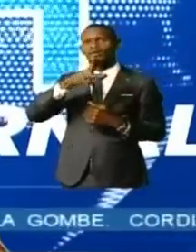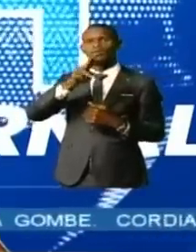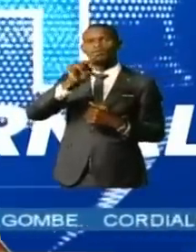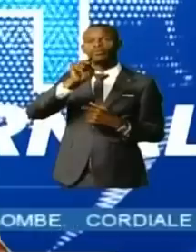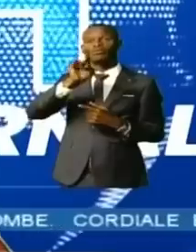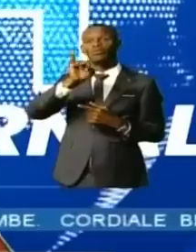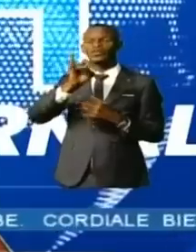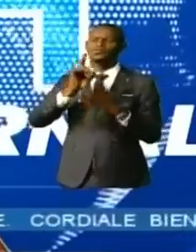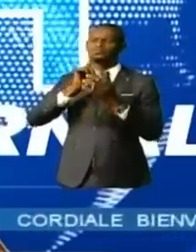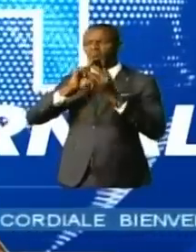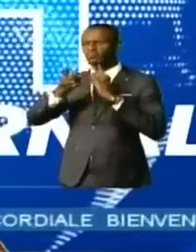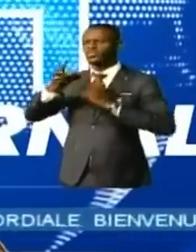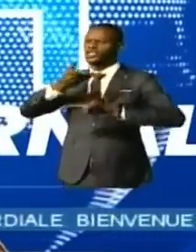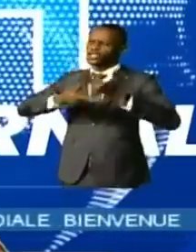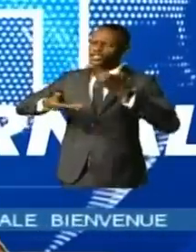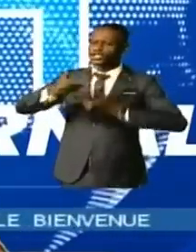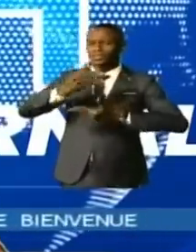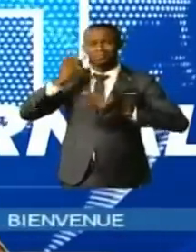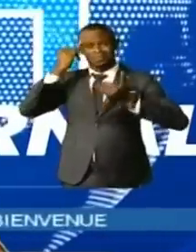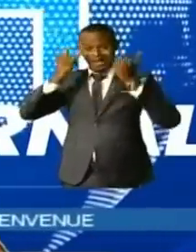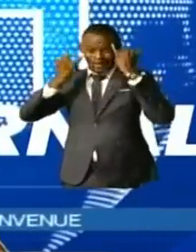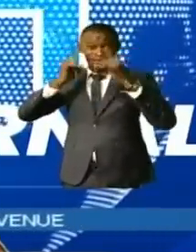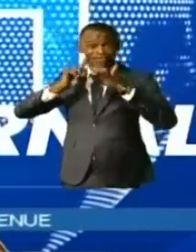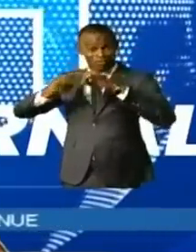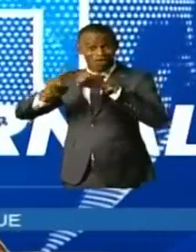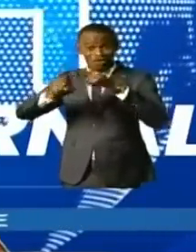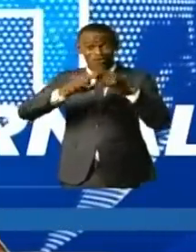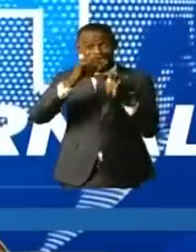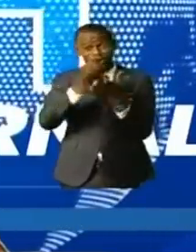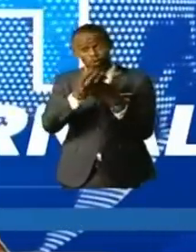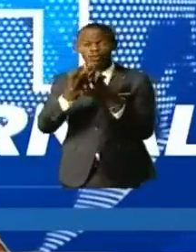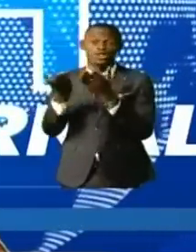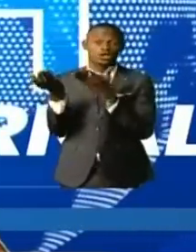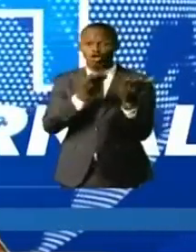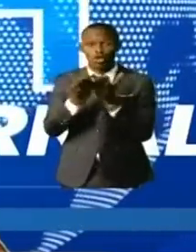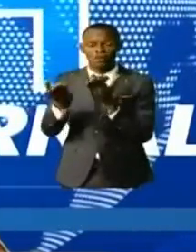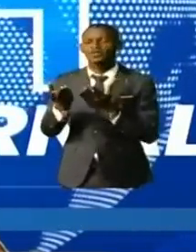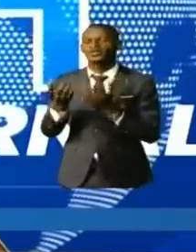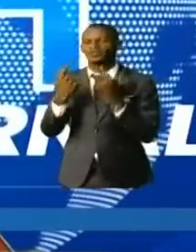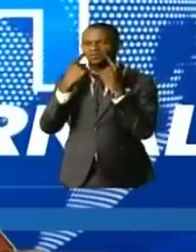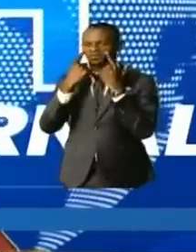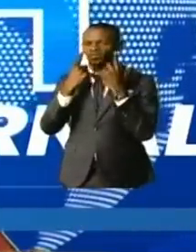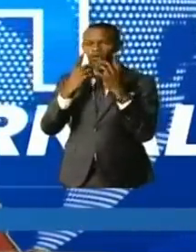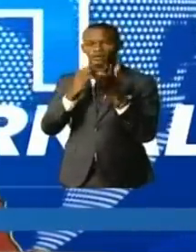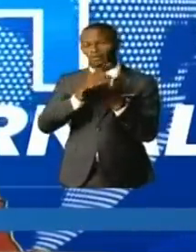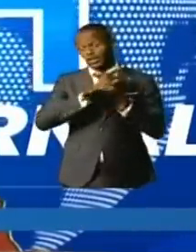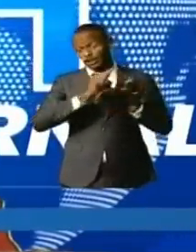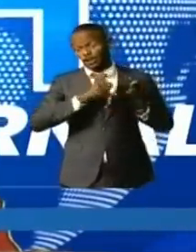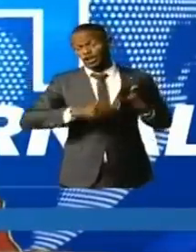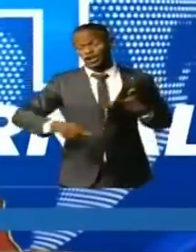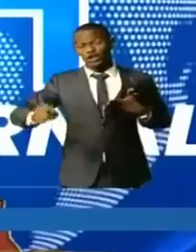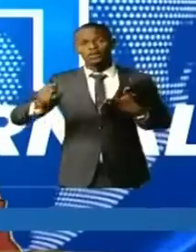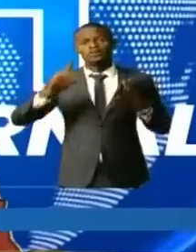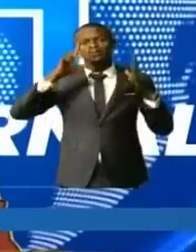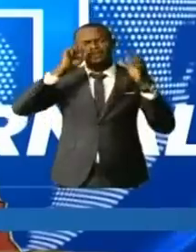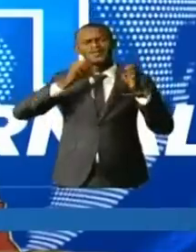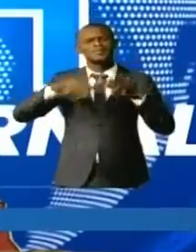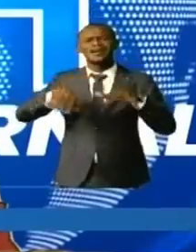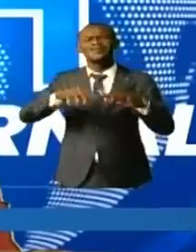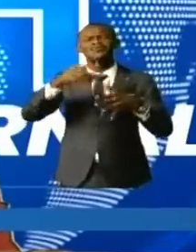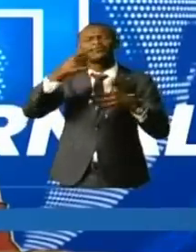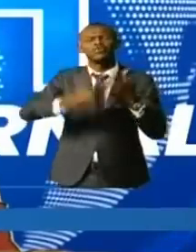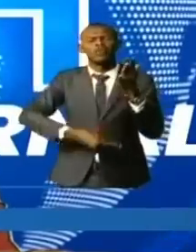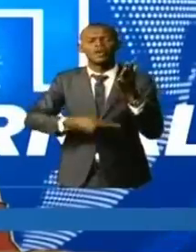sécuritaires, commerciales et économiques ont été abordées par les deux chefs d'État. La semaine du président, c'est aussi ce conseil de sécurité sur